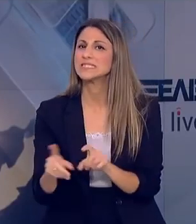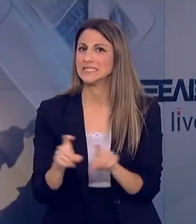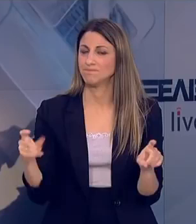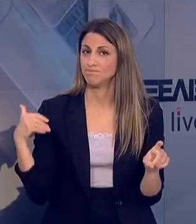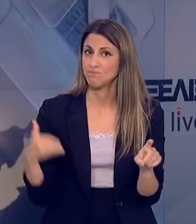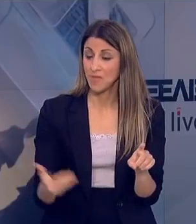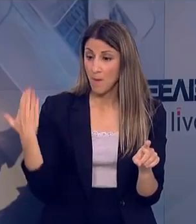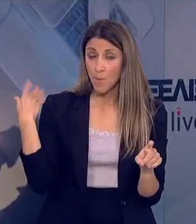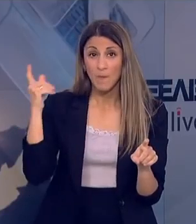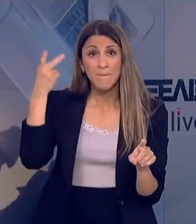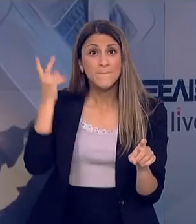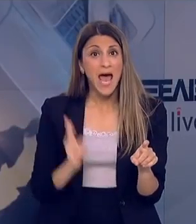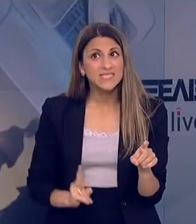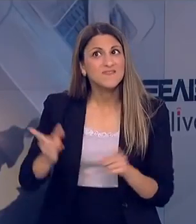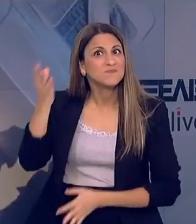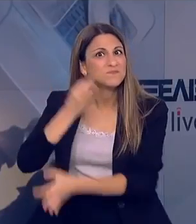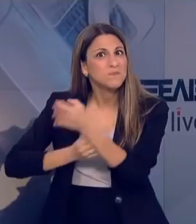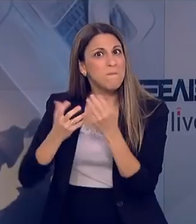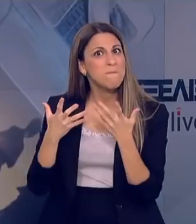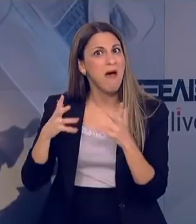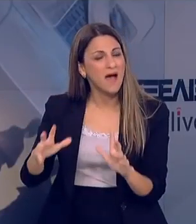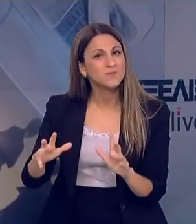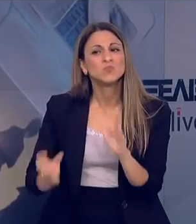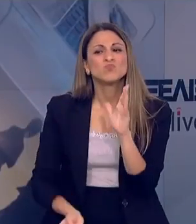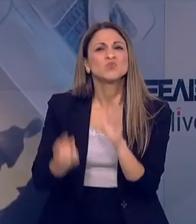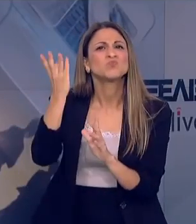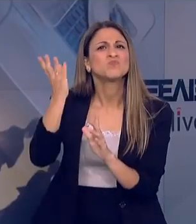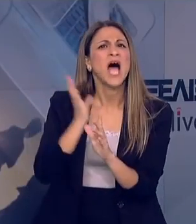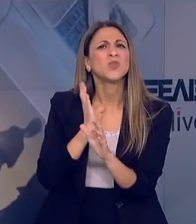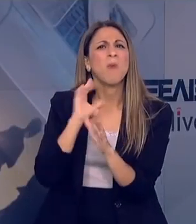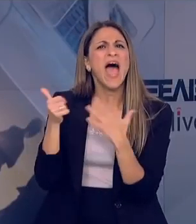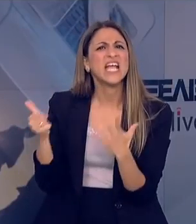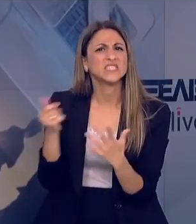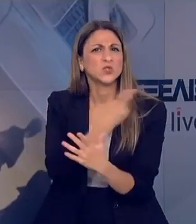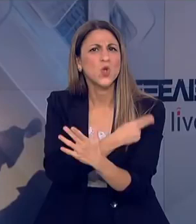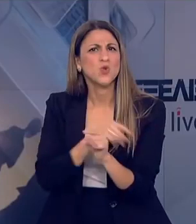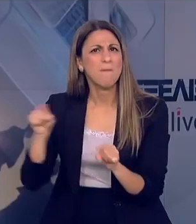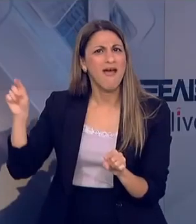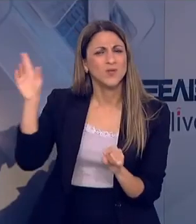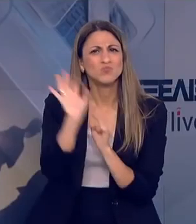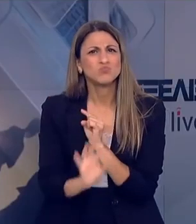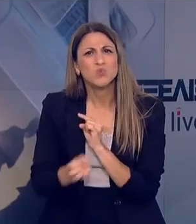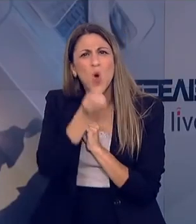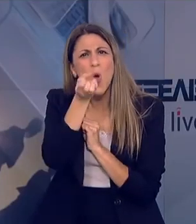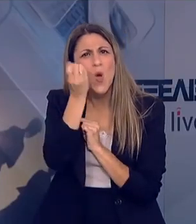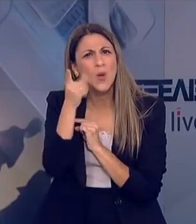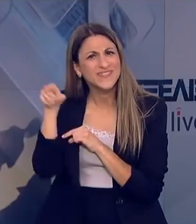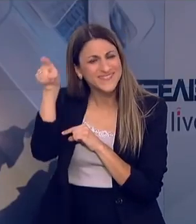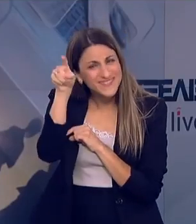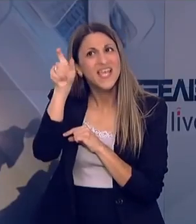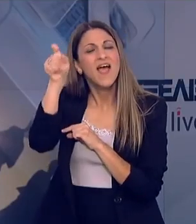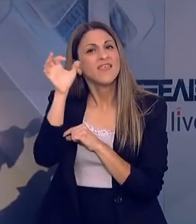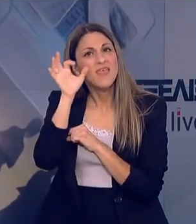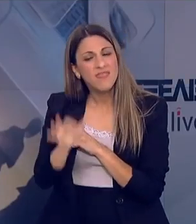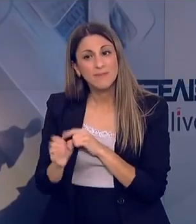προσπάθεια ανακοινώθηκε την περασμένη Παρασκευή από ομάδα 6 νοσοκομείων στο Χονγκ Κονγκ. Η έγκυρη θεραπεία ηπίων αλλά και